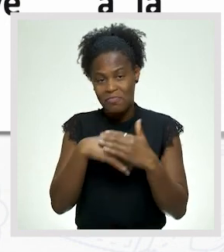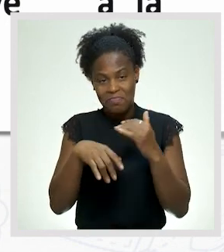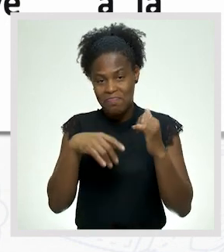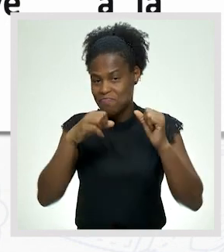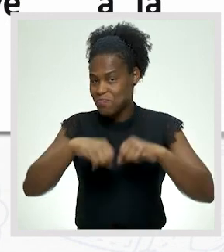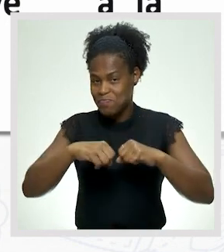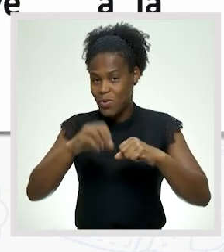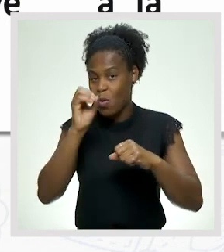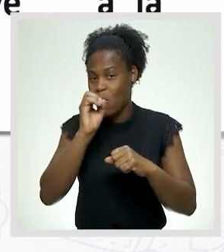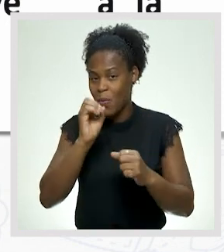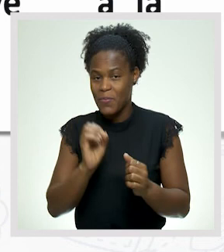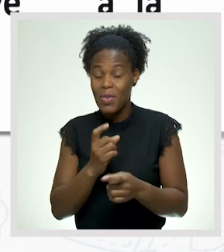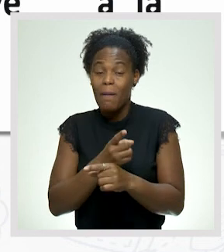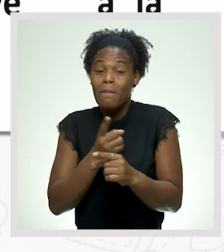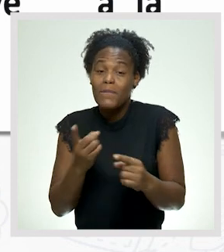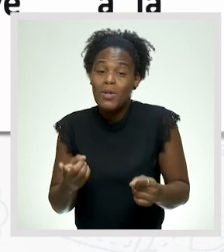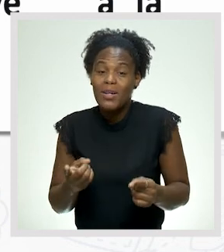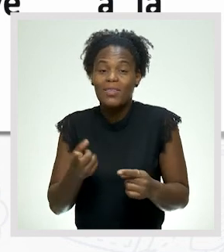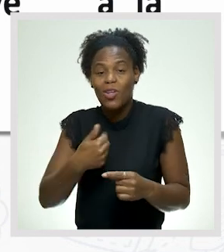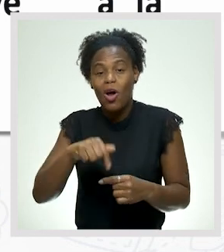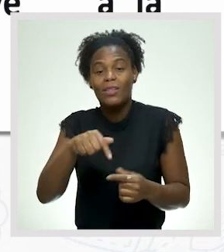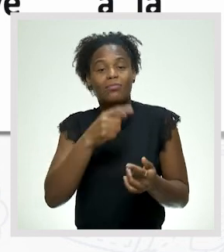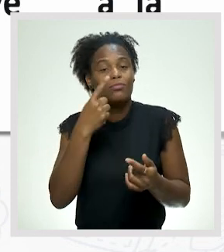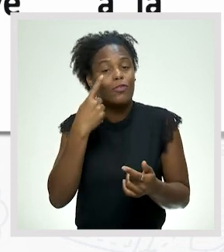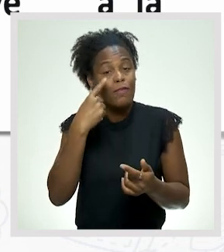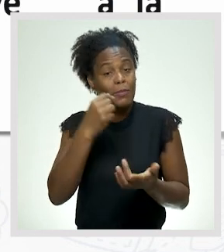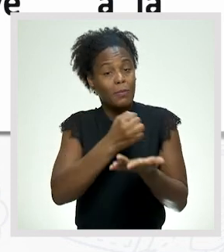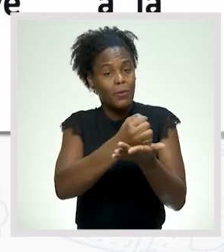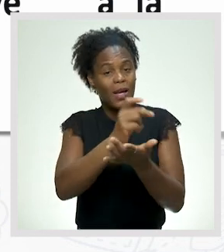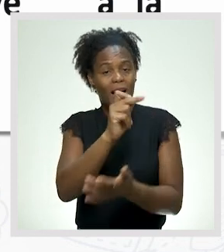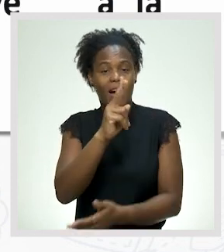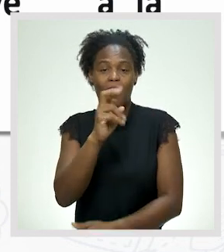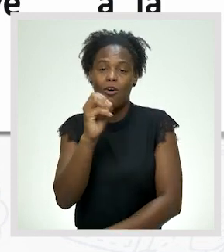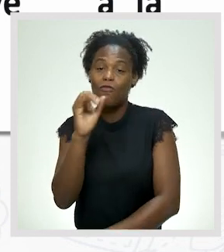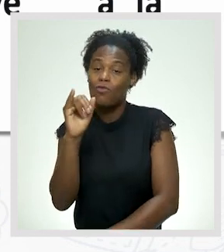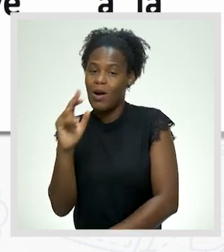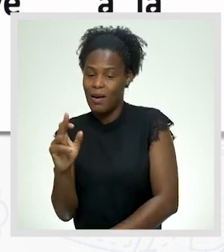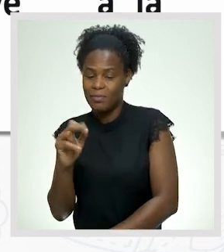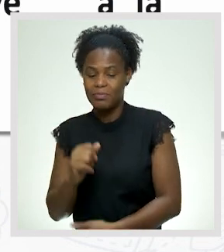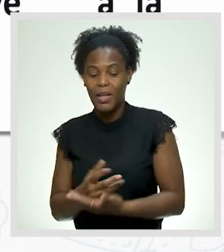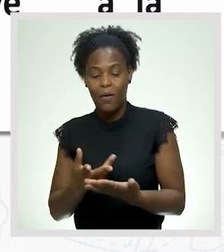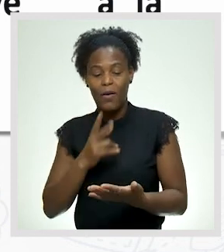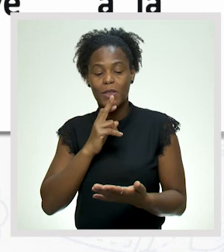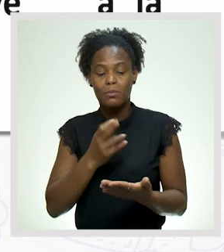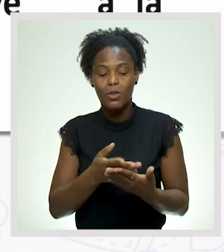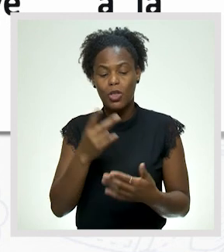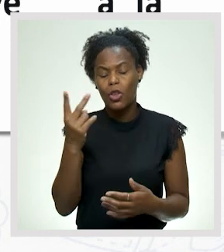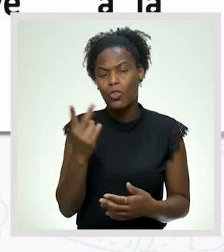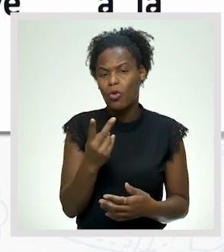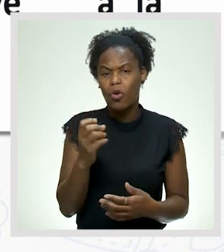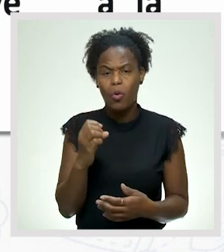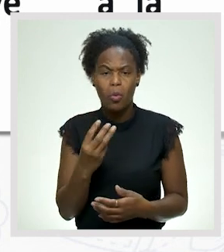donc l'accord parce que nous avons auxiliaire avoir. Et la réponse, 2 ou 3,